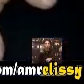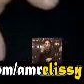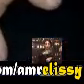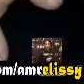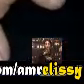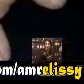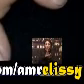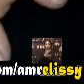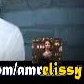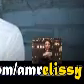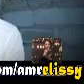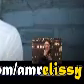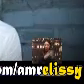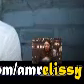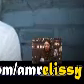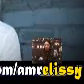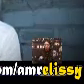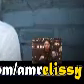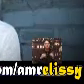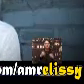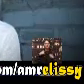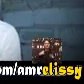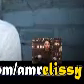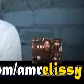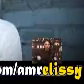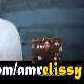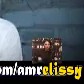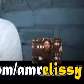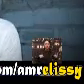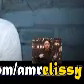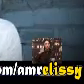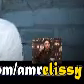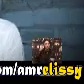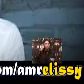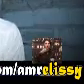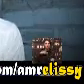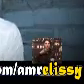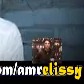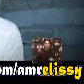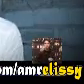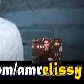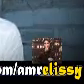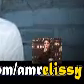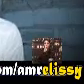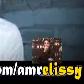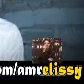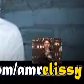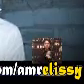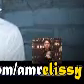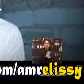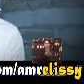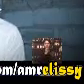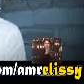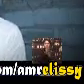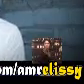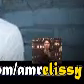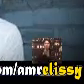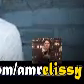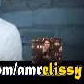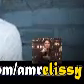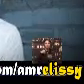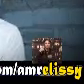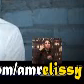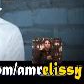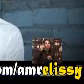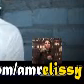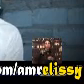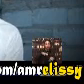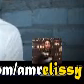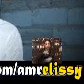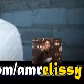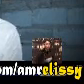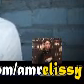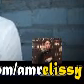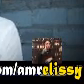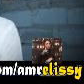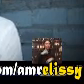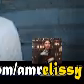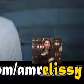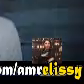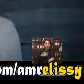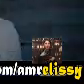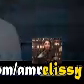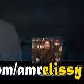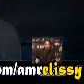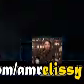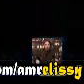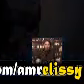اي مساعدة، كنت مطلوب كرسي عشان اعرف اتحرك عليه وامشي، ويعني احس ان انا يعني جزء من